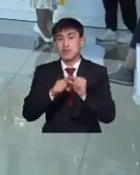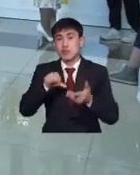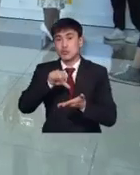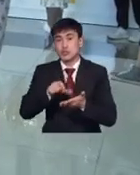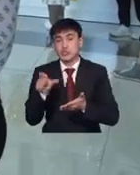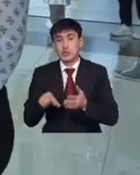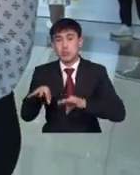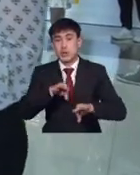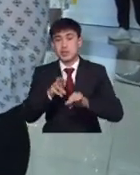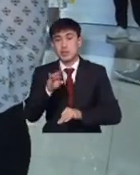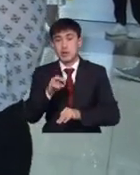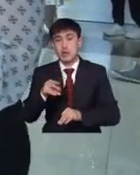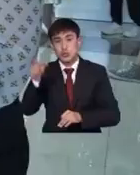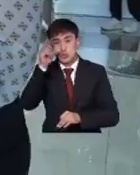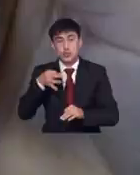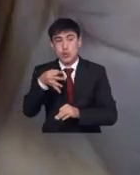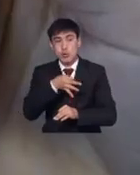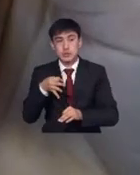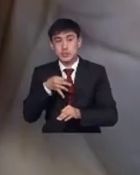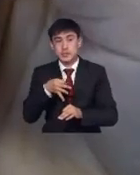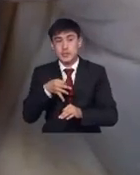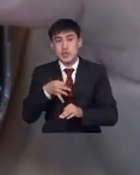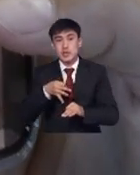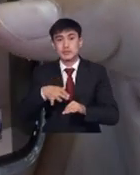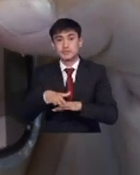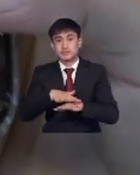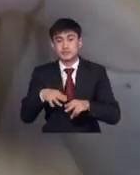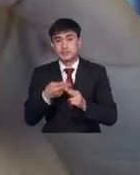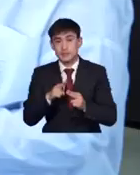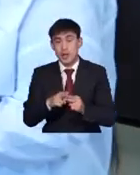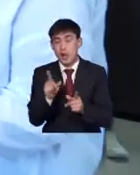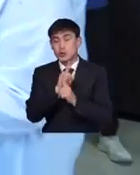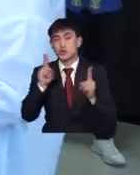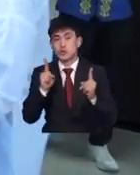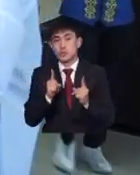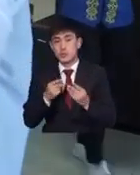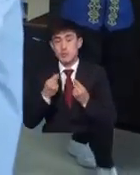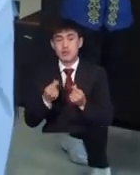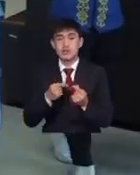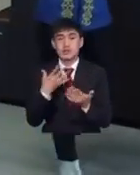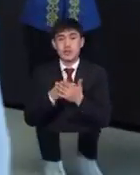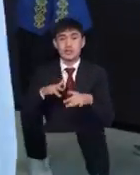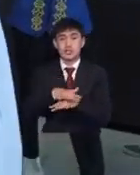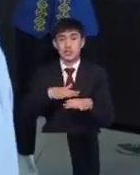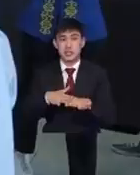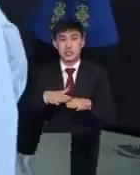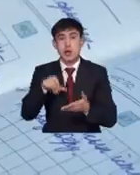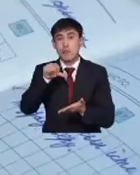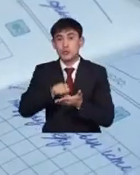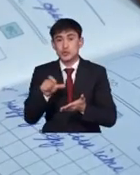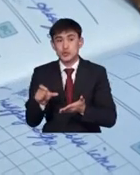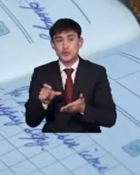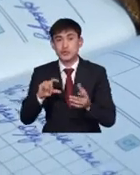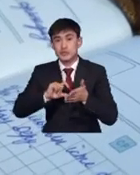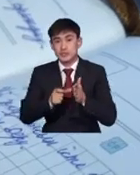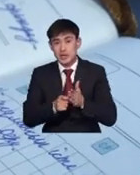проекта «Дельмар» из Туркестанской области, атмосфера зала притягательна и по-особенному манит своих зрителей. Ведь помимо присутствующих в